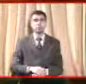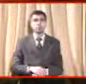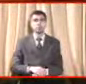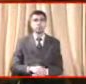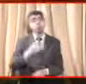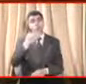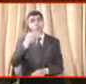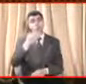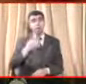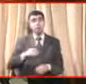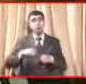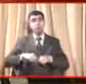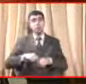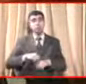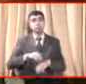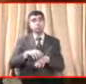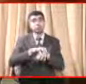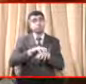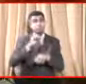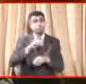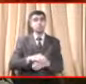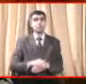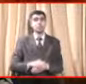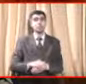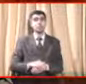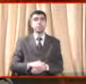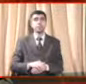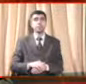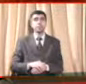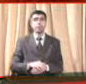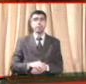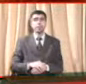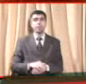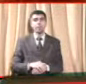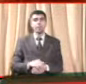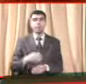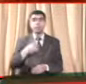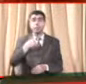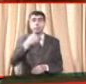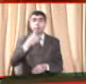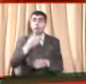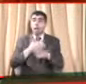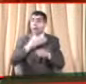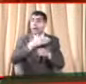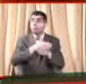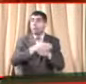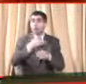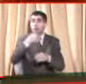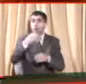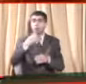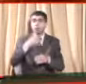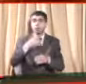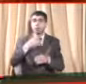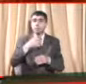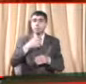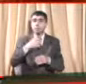شكرا لكم السيد الوزير المحترم، وقد تفضلتم قبل حين بما